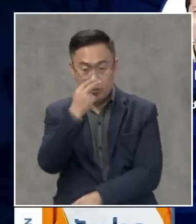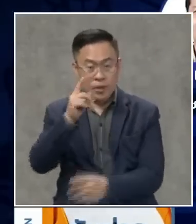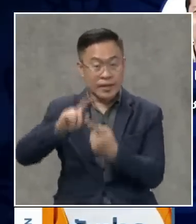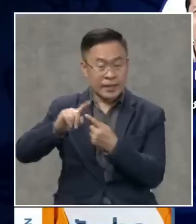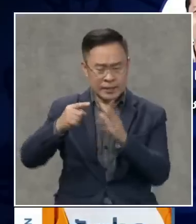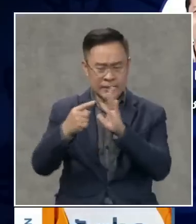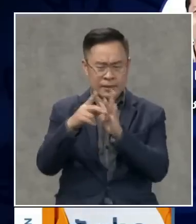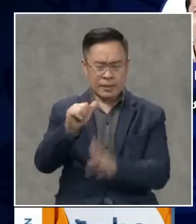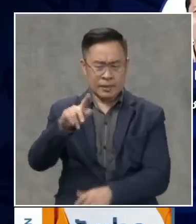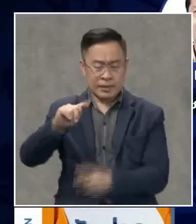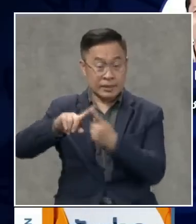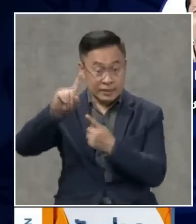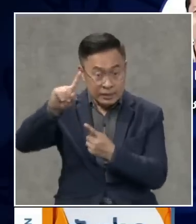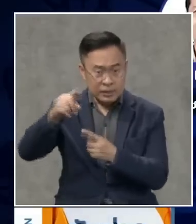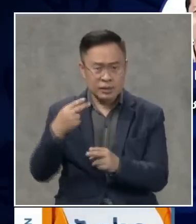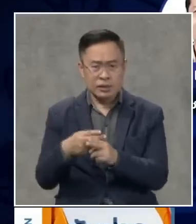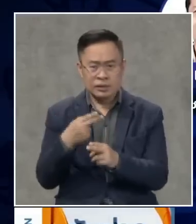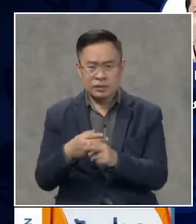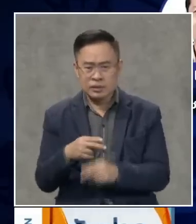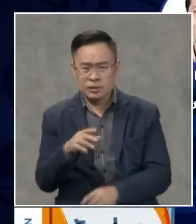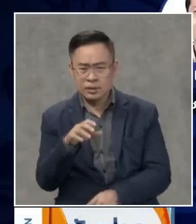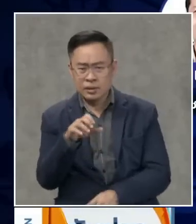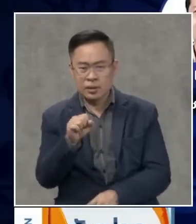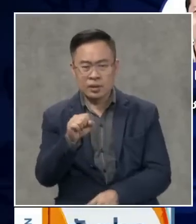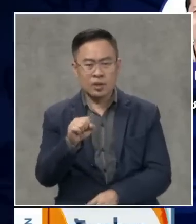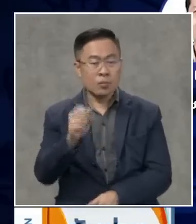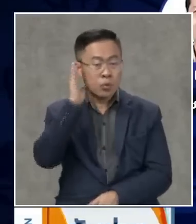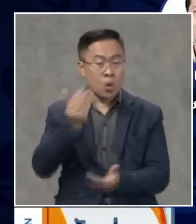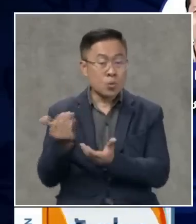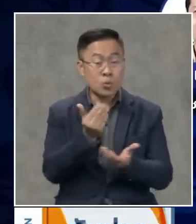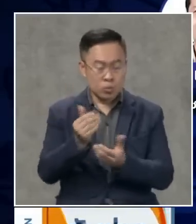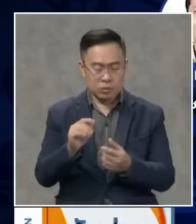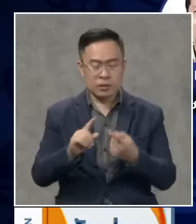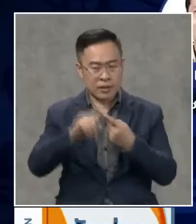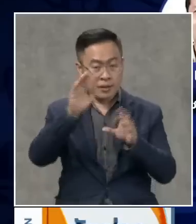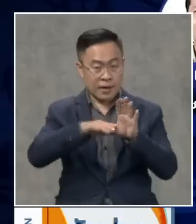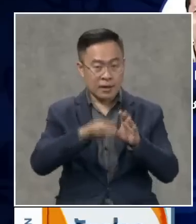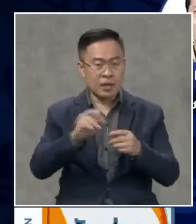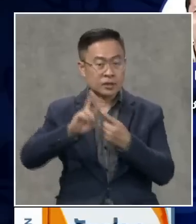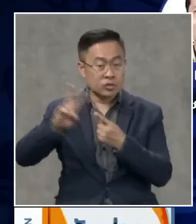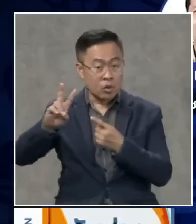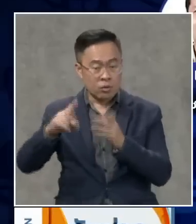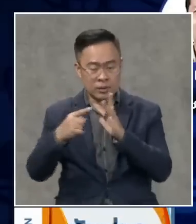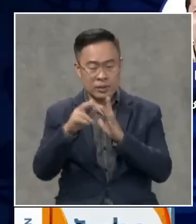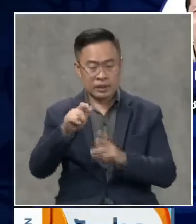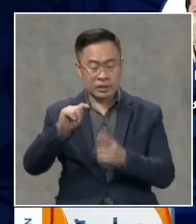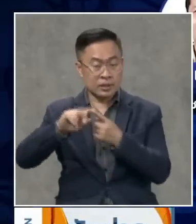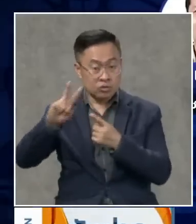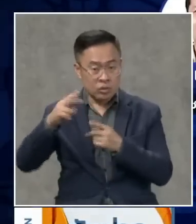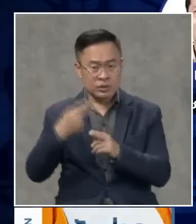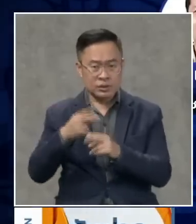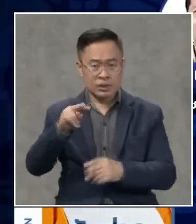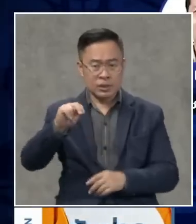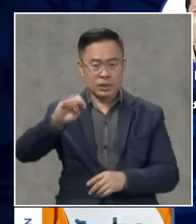ตัวเคยแพ้ศึกเลือกตั้งเมื่อปี2562นะคะเขตเลือกตั้งที่2ค่ะประชาธิปัตย์มีลุ้นส่งคุณนิวัฒน์อุดมอักษ